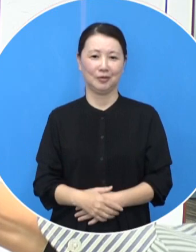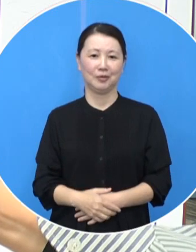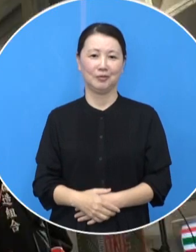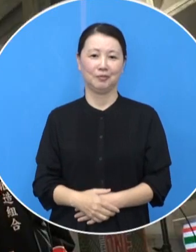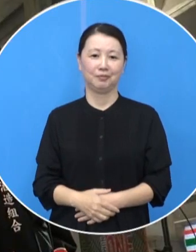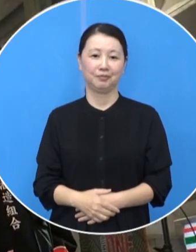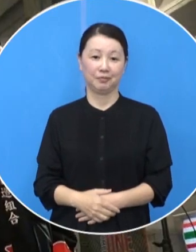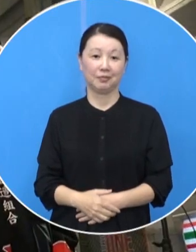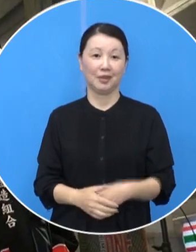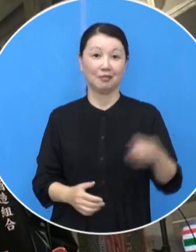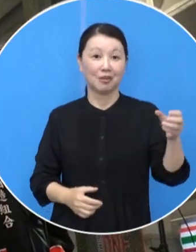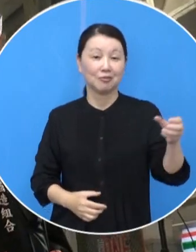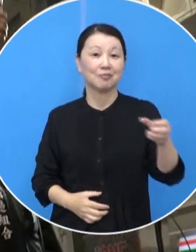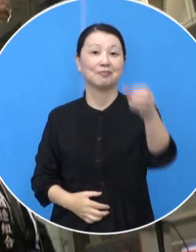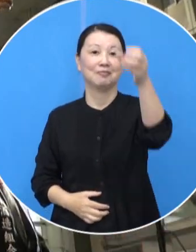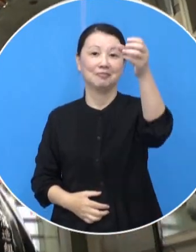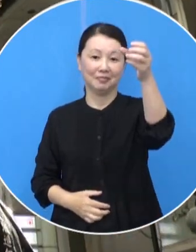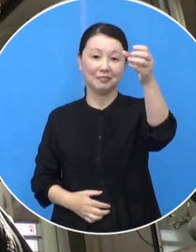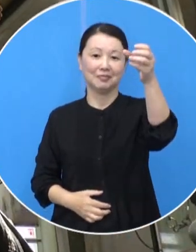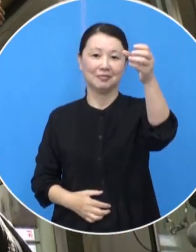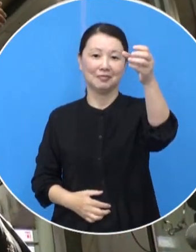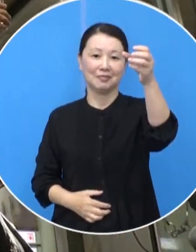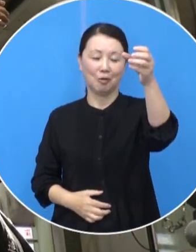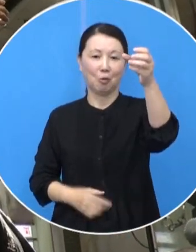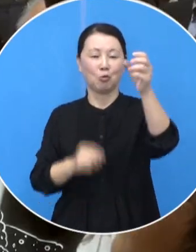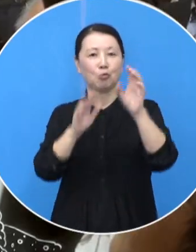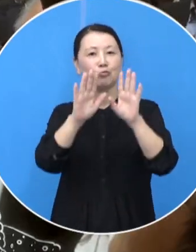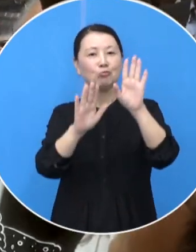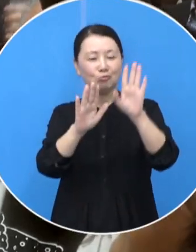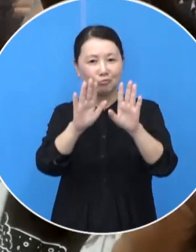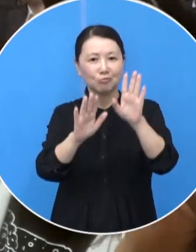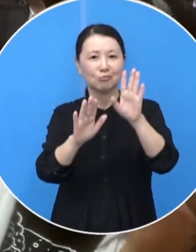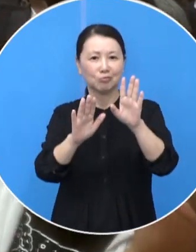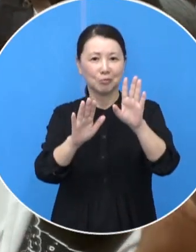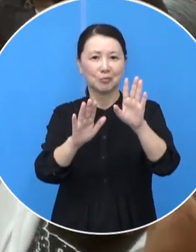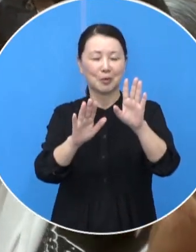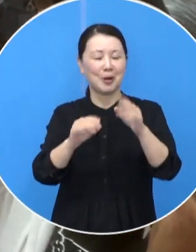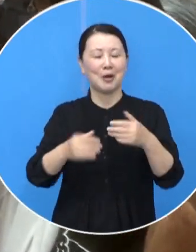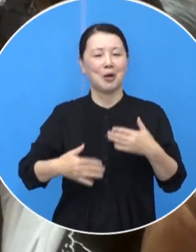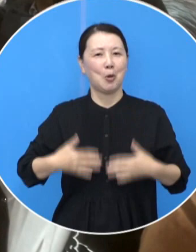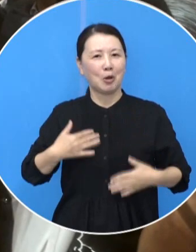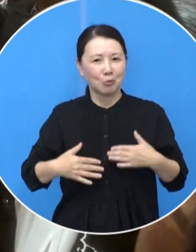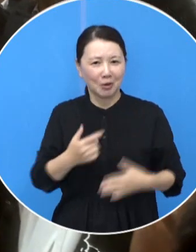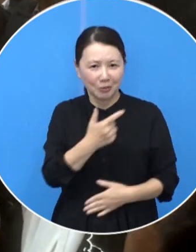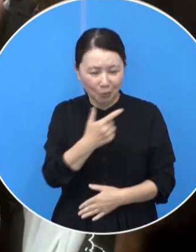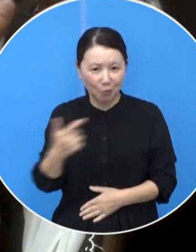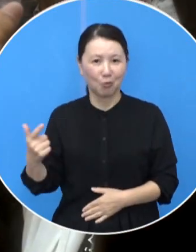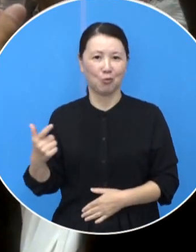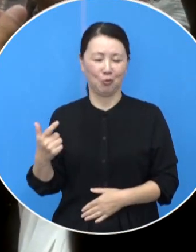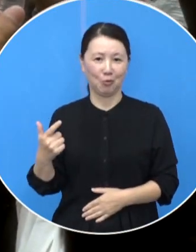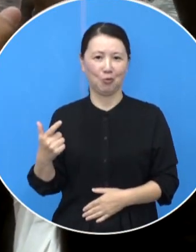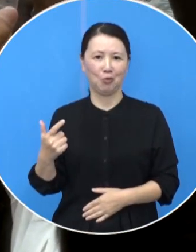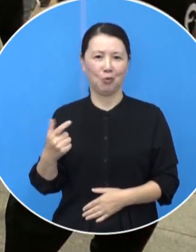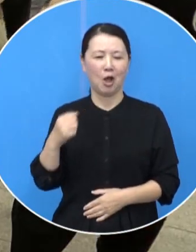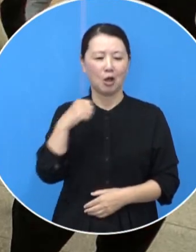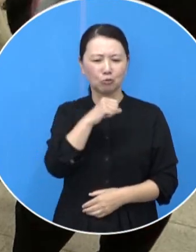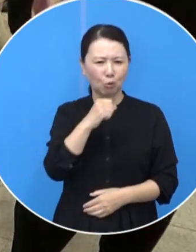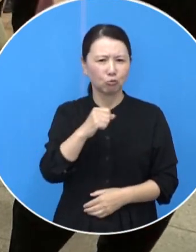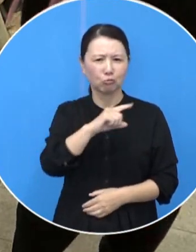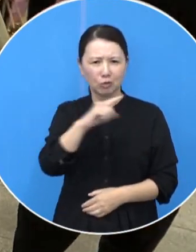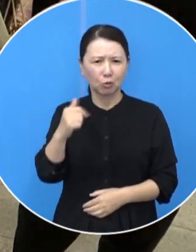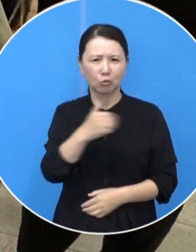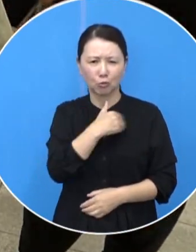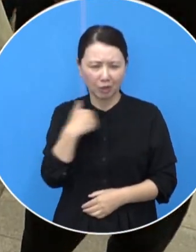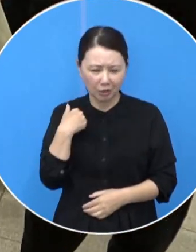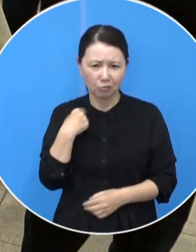。グラスが皆さんこう持ち上げてる風景ってね、すごいやっぱりワクワクするというか、焼酎の可能